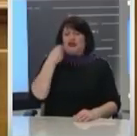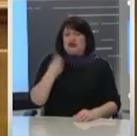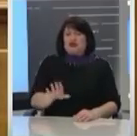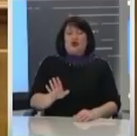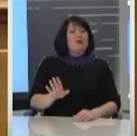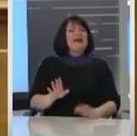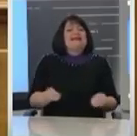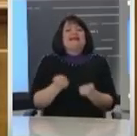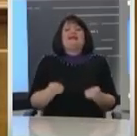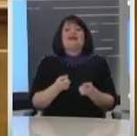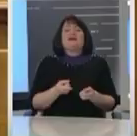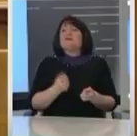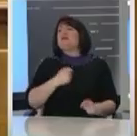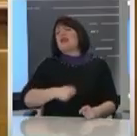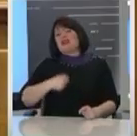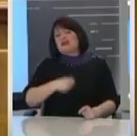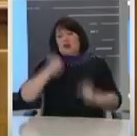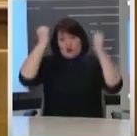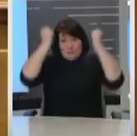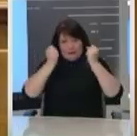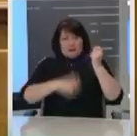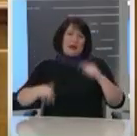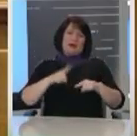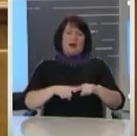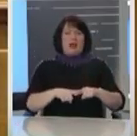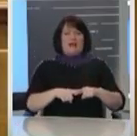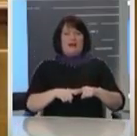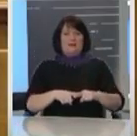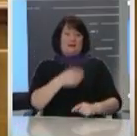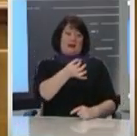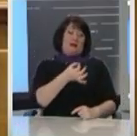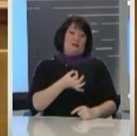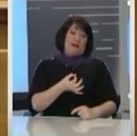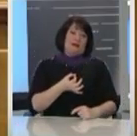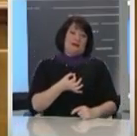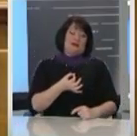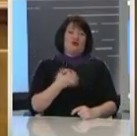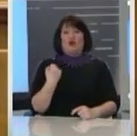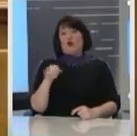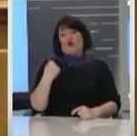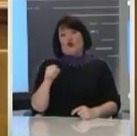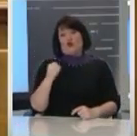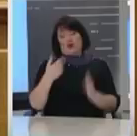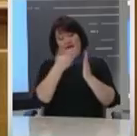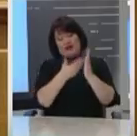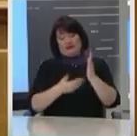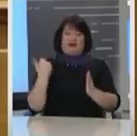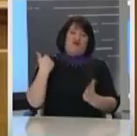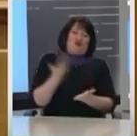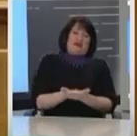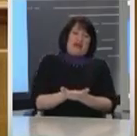για σας και δυστυχώς πιο επιζήμιο για τη χώρα. Λέτε ότι διαφωνείτε με όσα σας